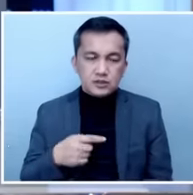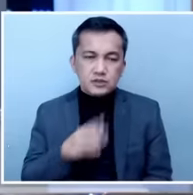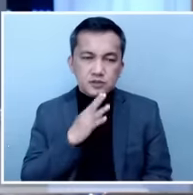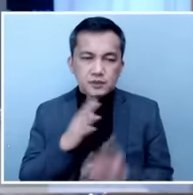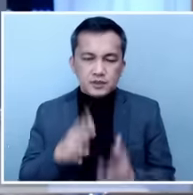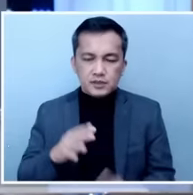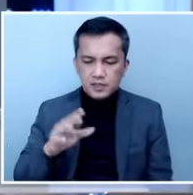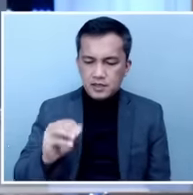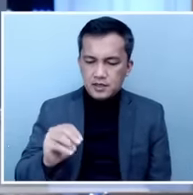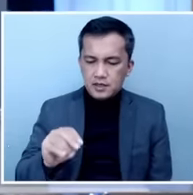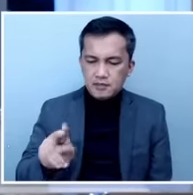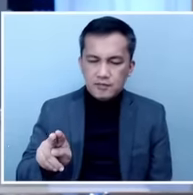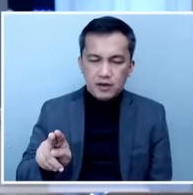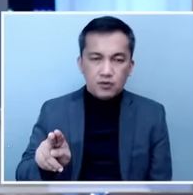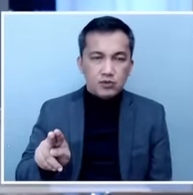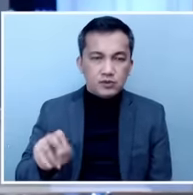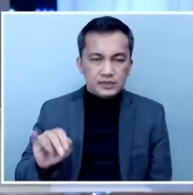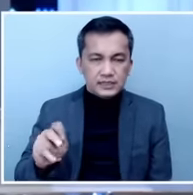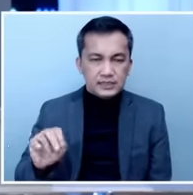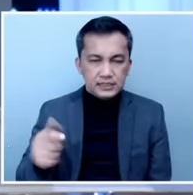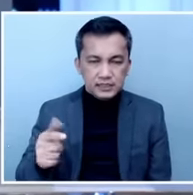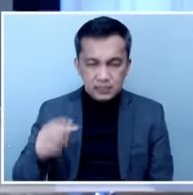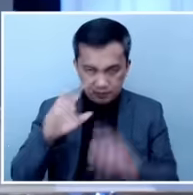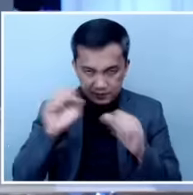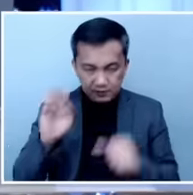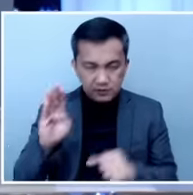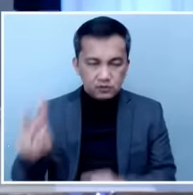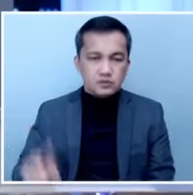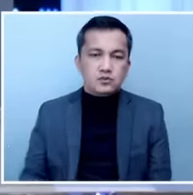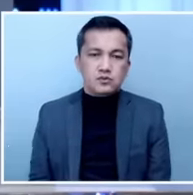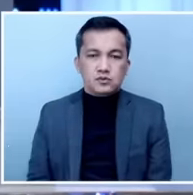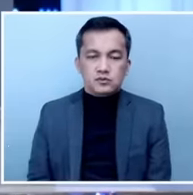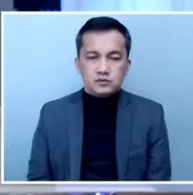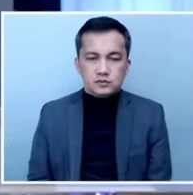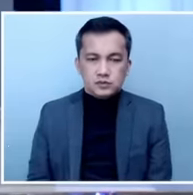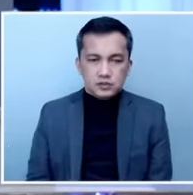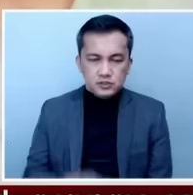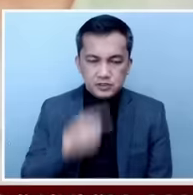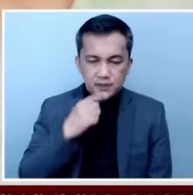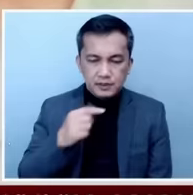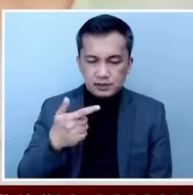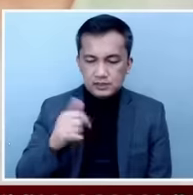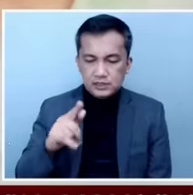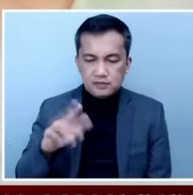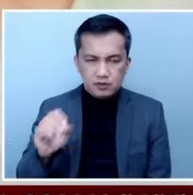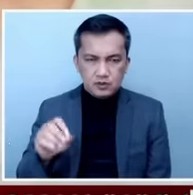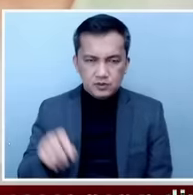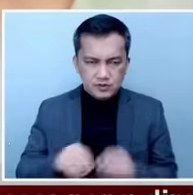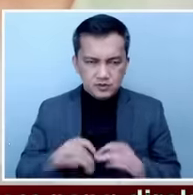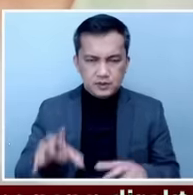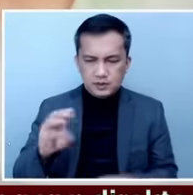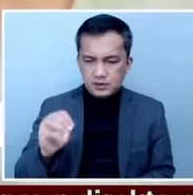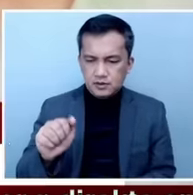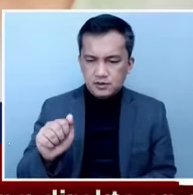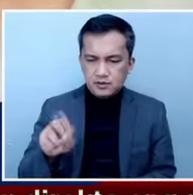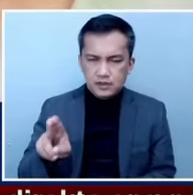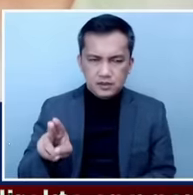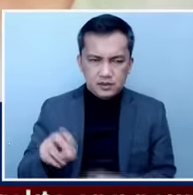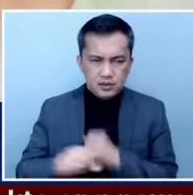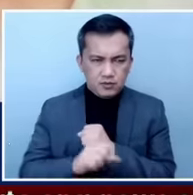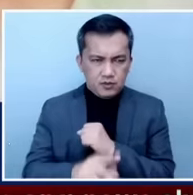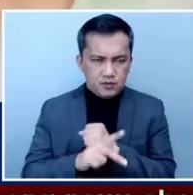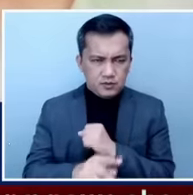Mao Ning kay Pangulong Ferdinand Marcos Jr. Ayon kay Teodoro, nagpapalaganap si Mao ng propaganda